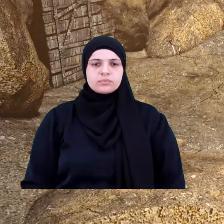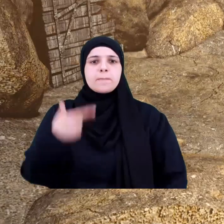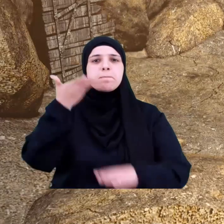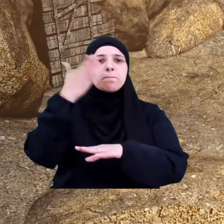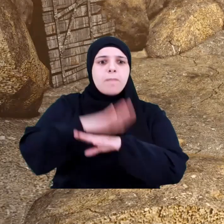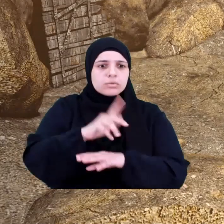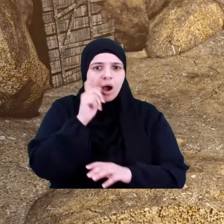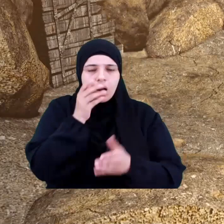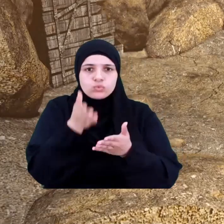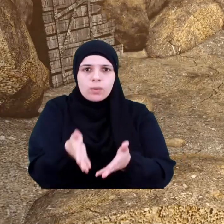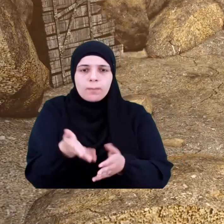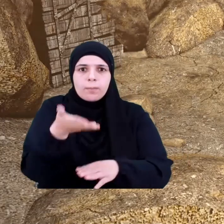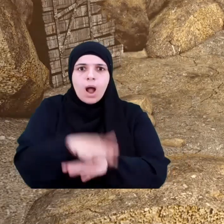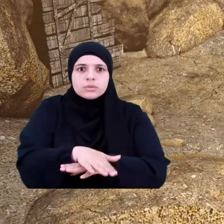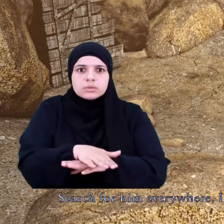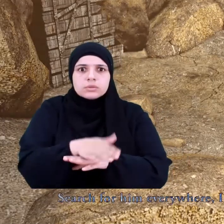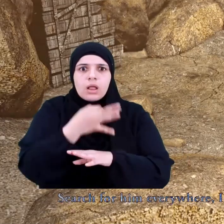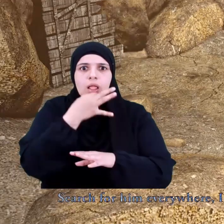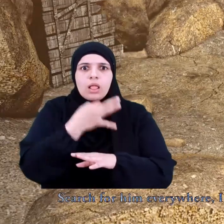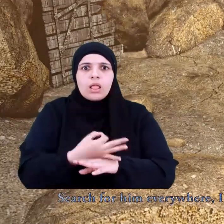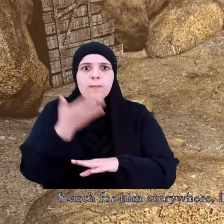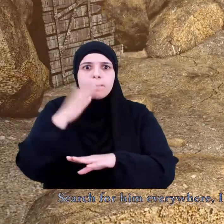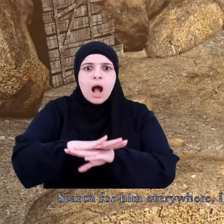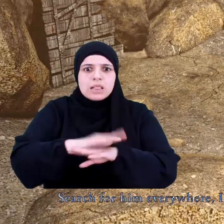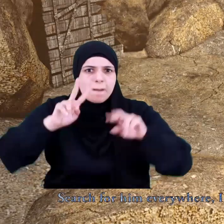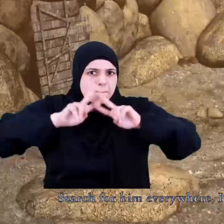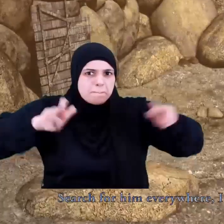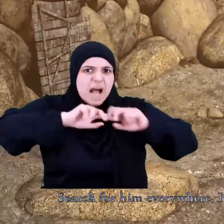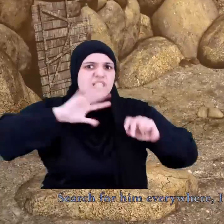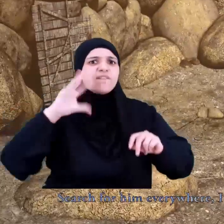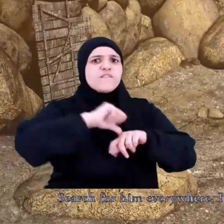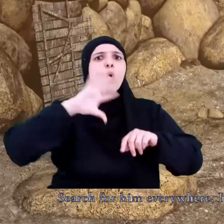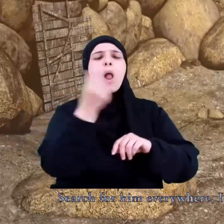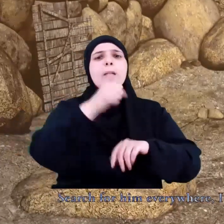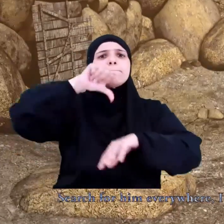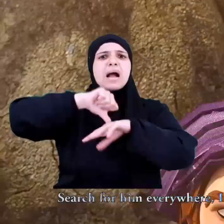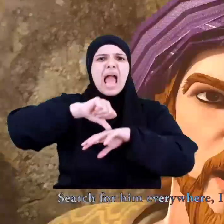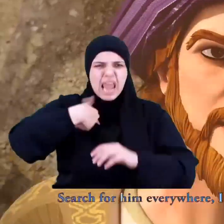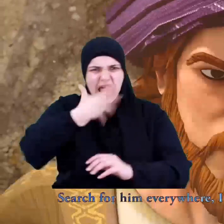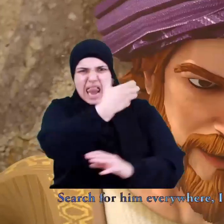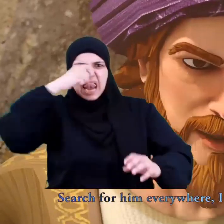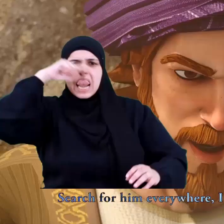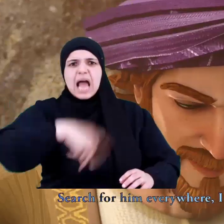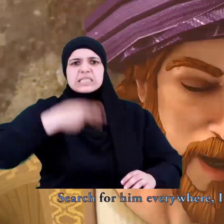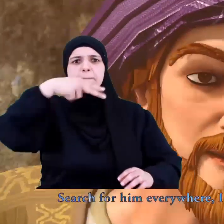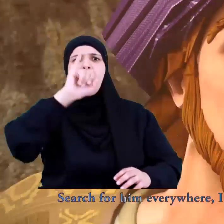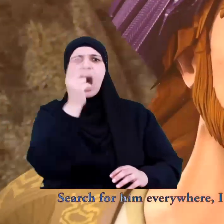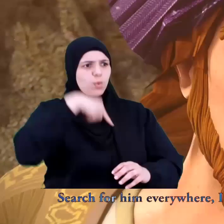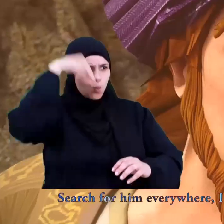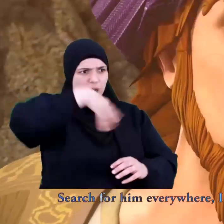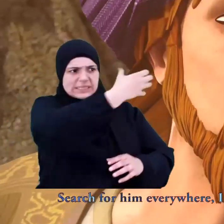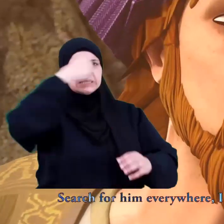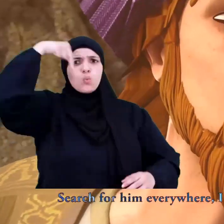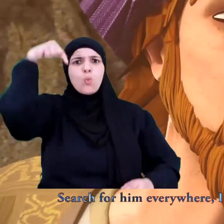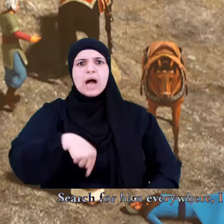لقد مات الرجل. مات؟ ابحثوا في كل مكان، أريد عمرو بن أمية بين